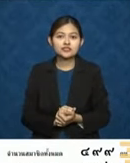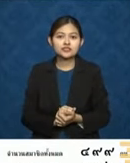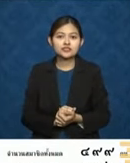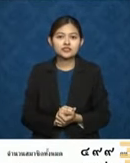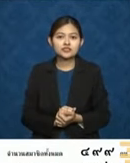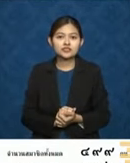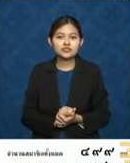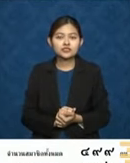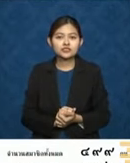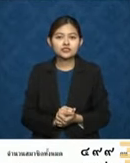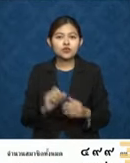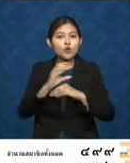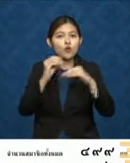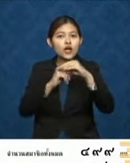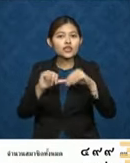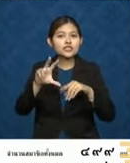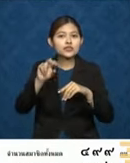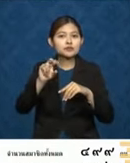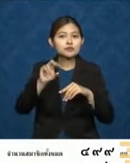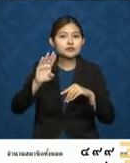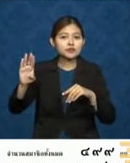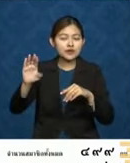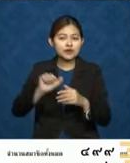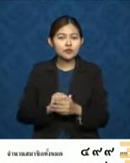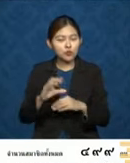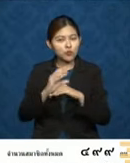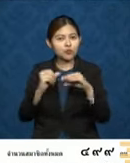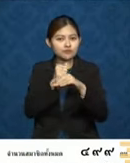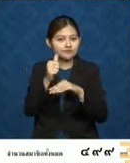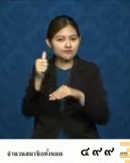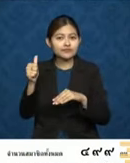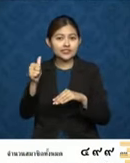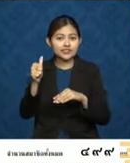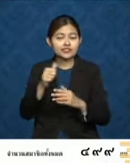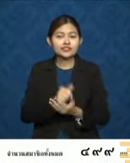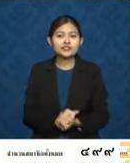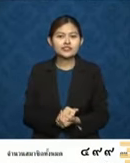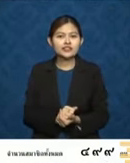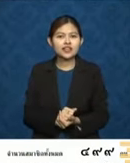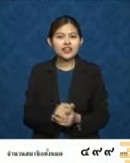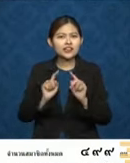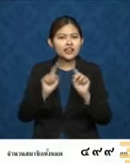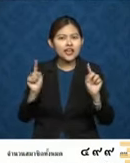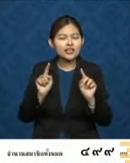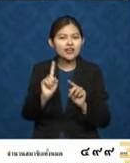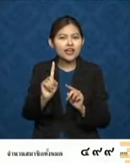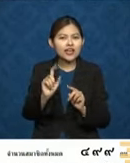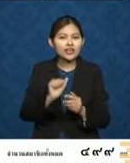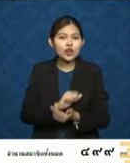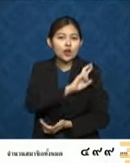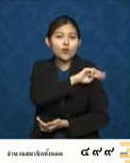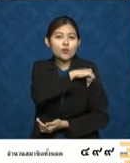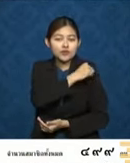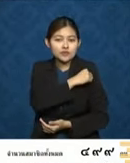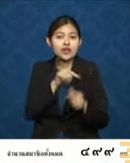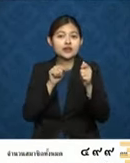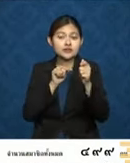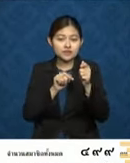โครงการ 30บาทนะครับเป็นโครงการที่ดีมากท่านประธานที่เคารพครับแต่ว่าโรงพยาบาลอำเภอ